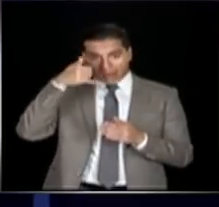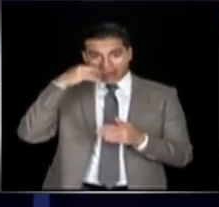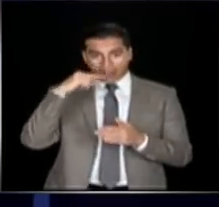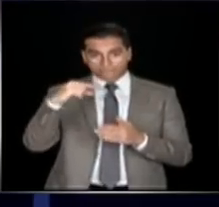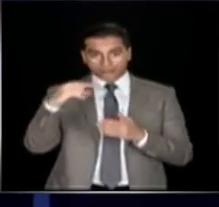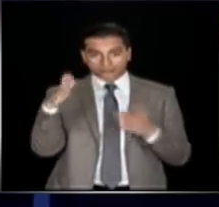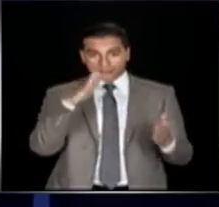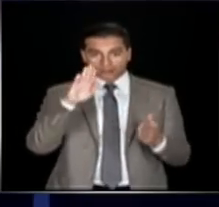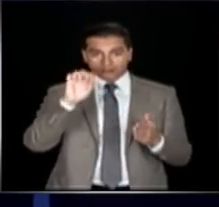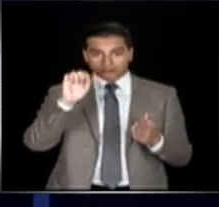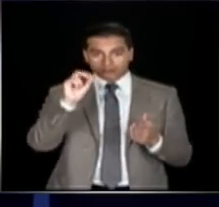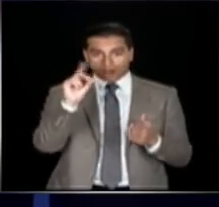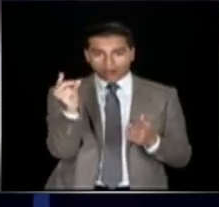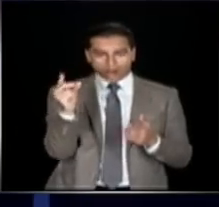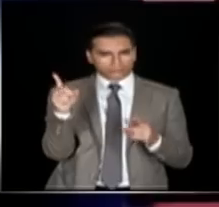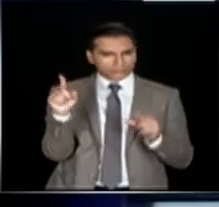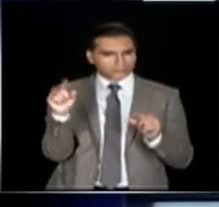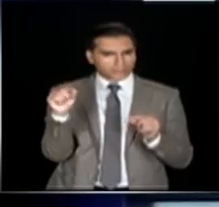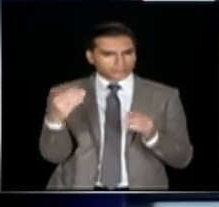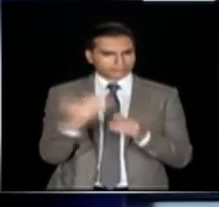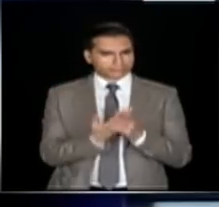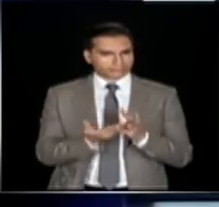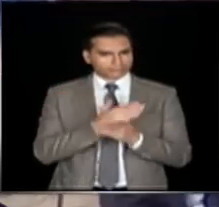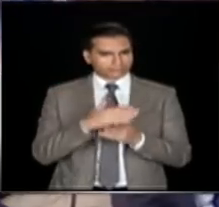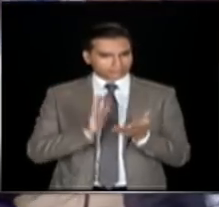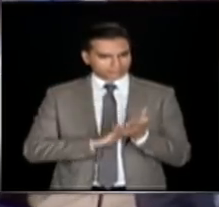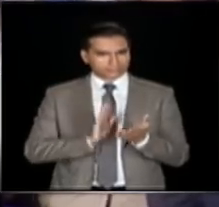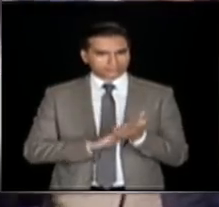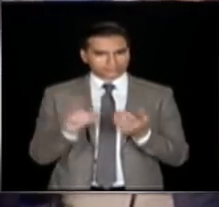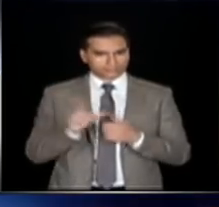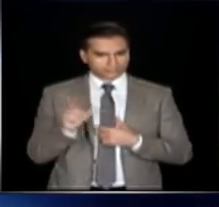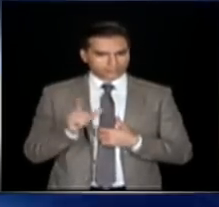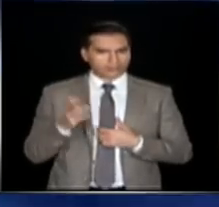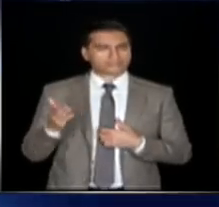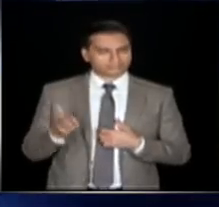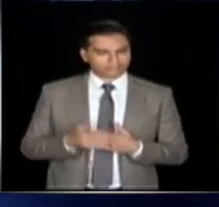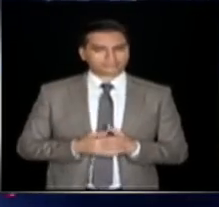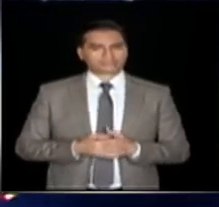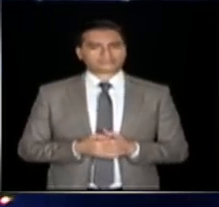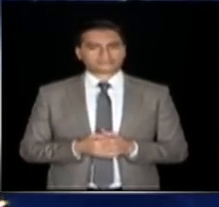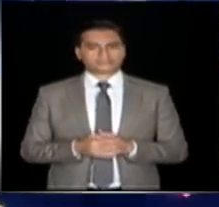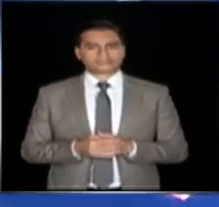صقر، مبهرة، إجابة صحيحة، برافو عليك.